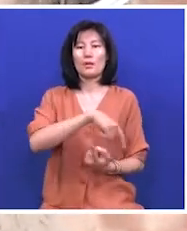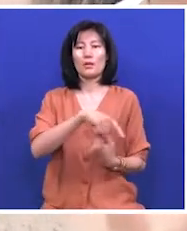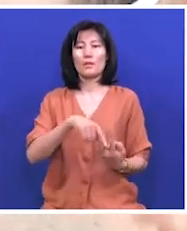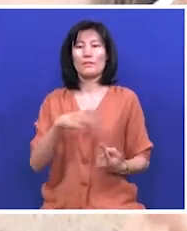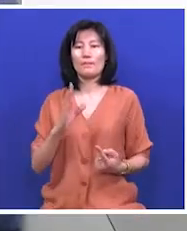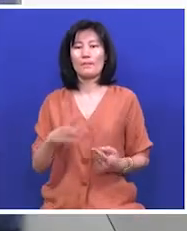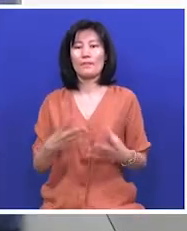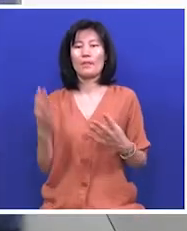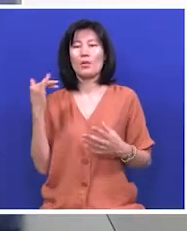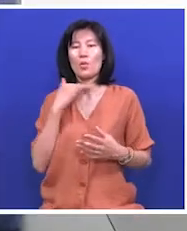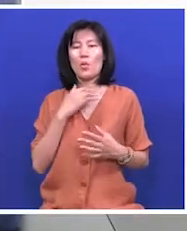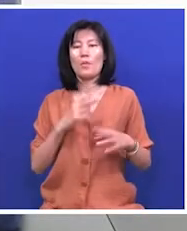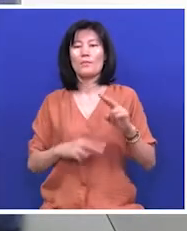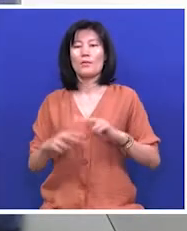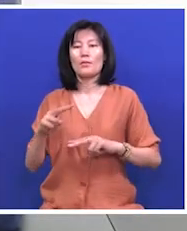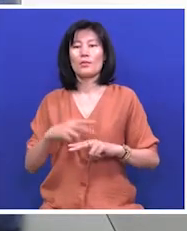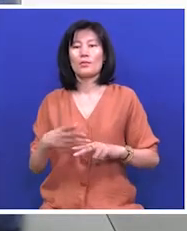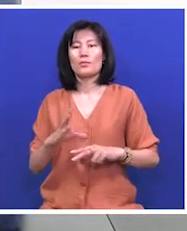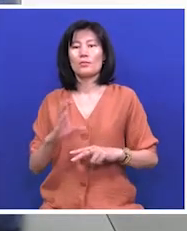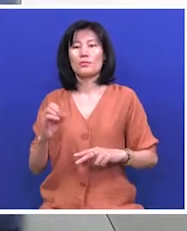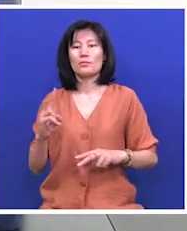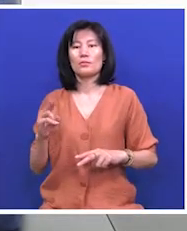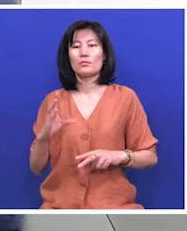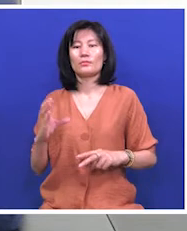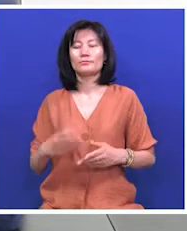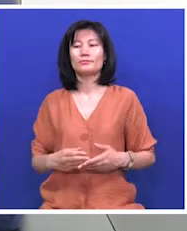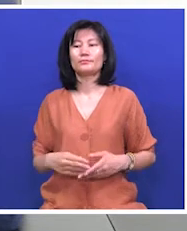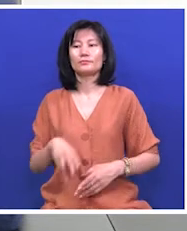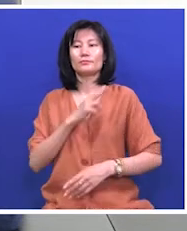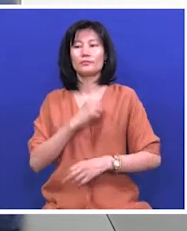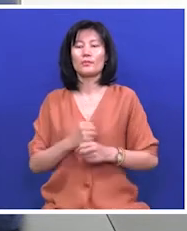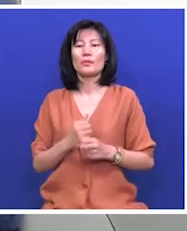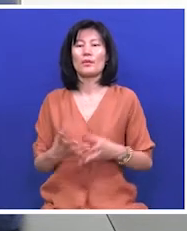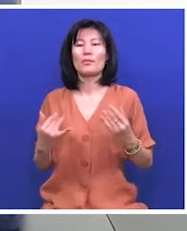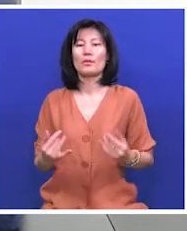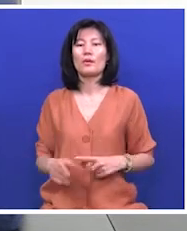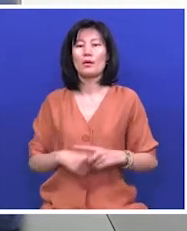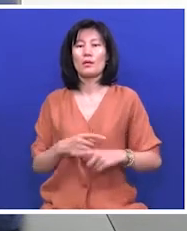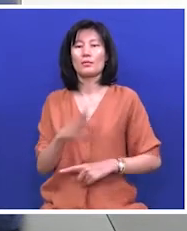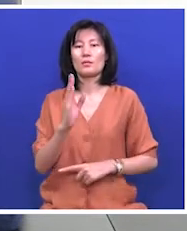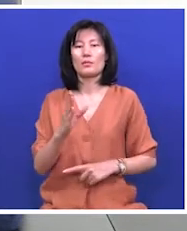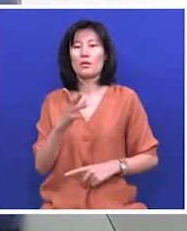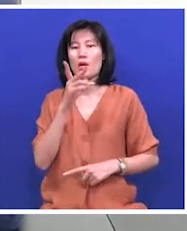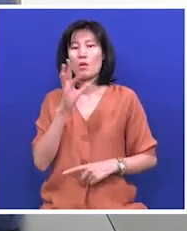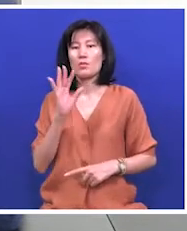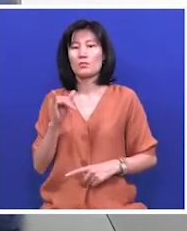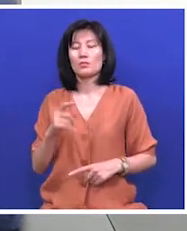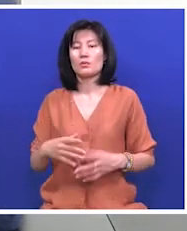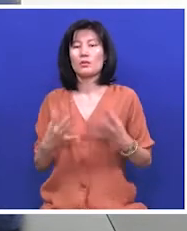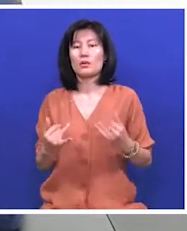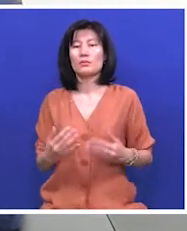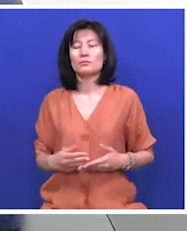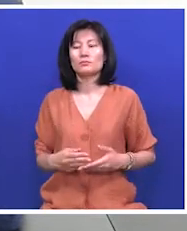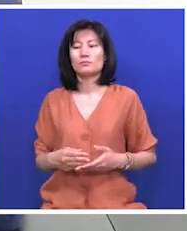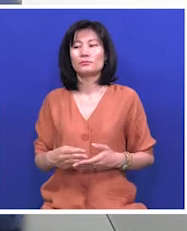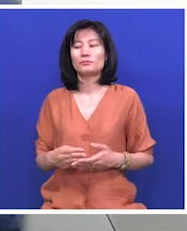айналды. Көптеген құрылыс нысандар жұмыс істеп жатыр қазір, алдағы уақытта қосылады да. Соған